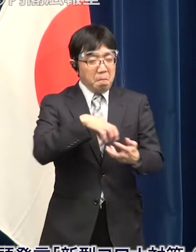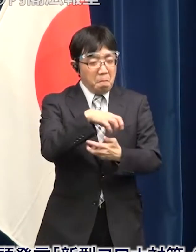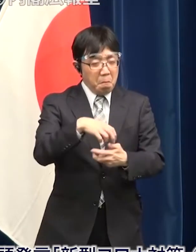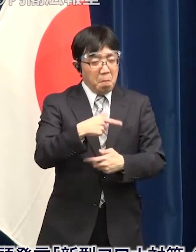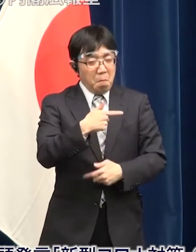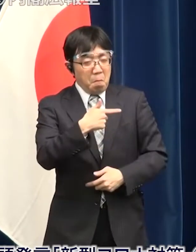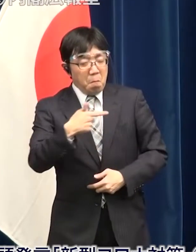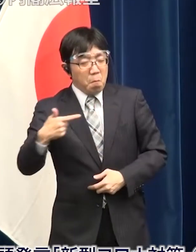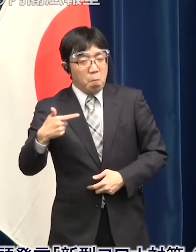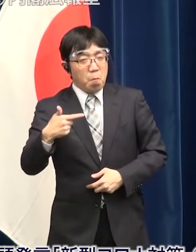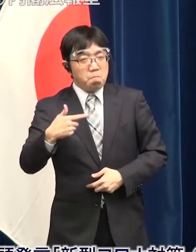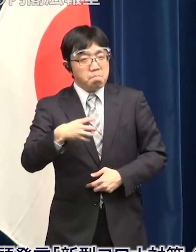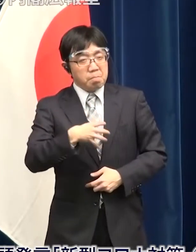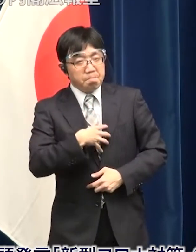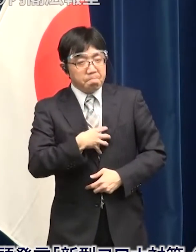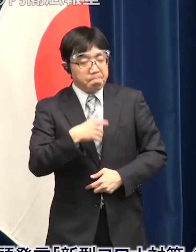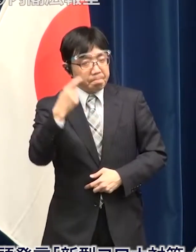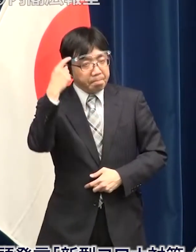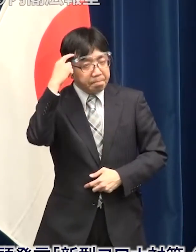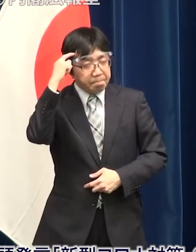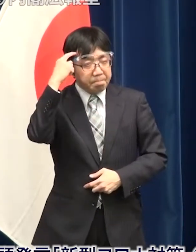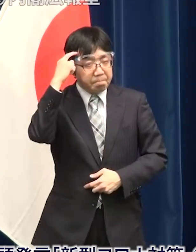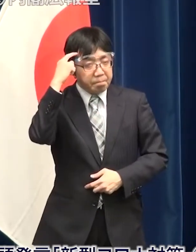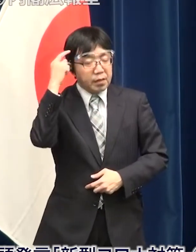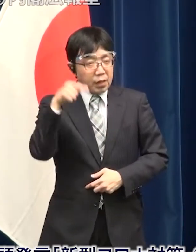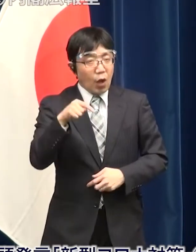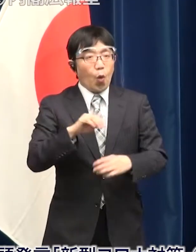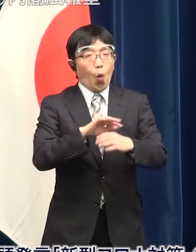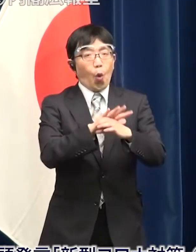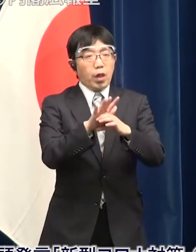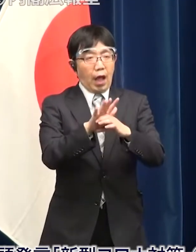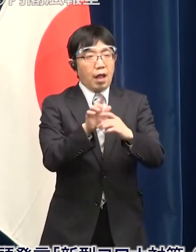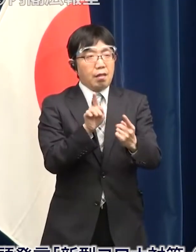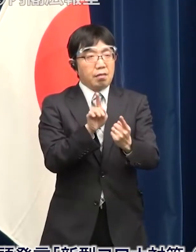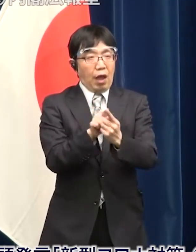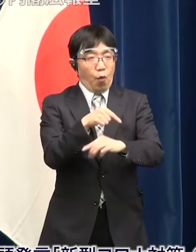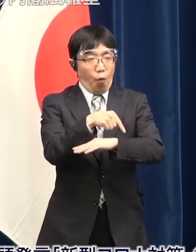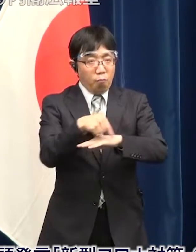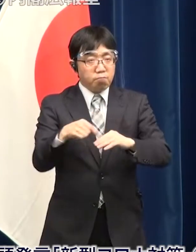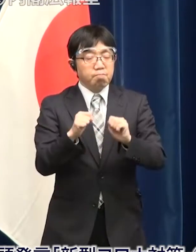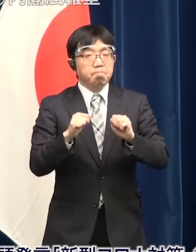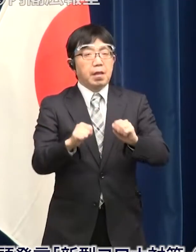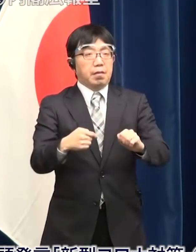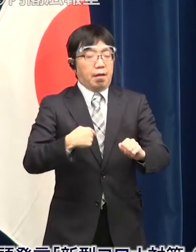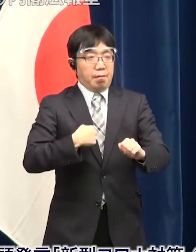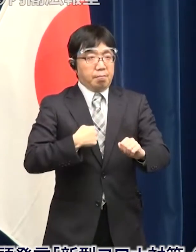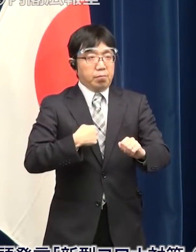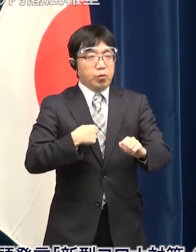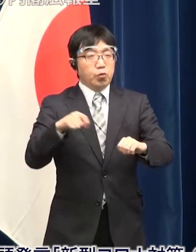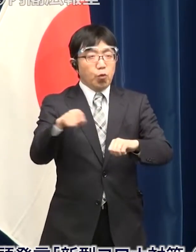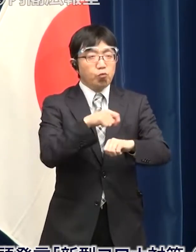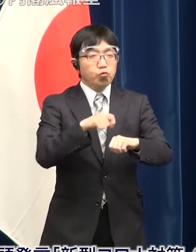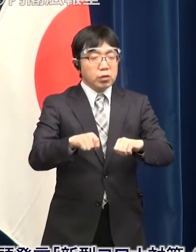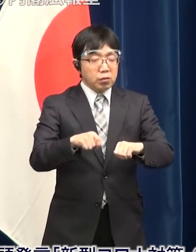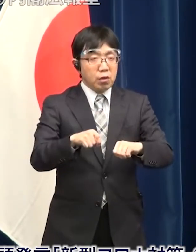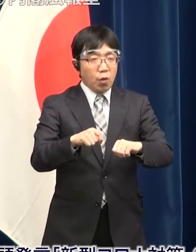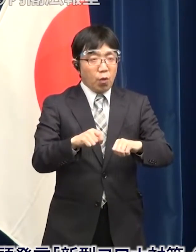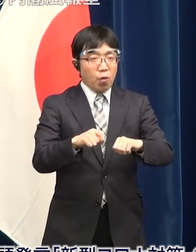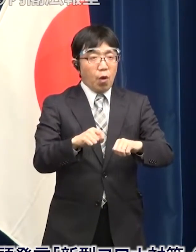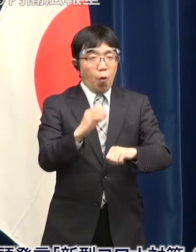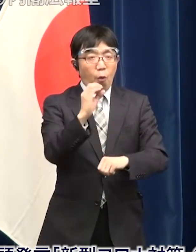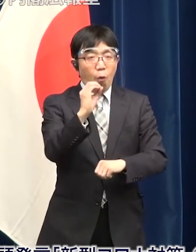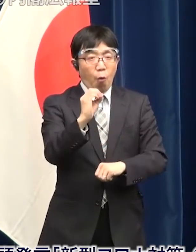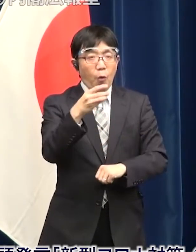て頃な対応にあたってまいりました特にを見込む株について